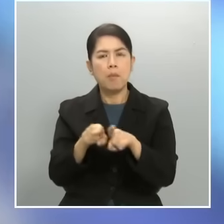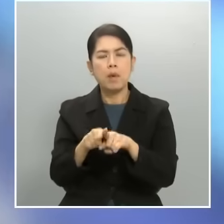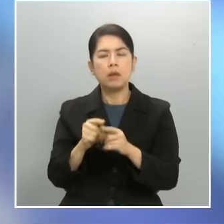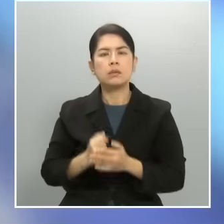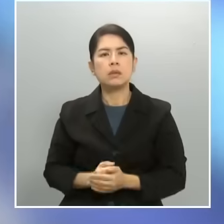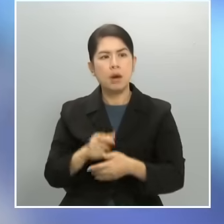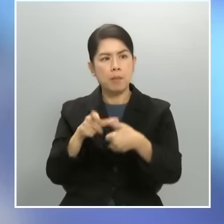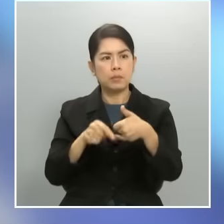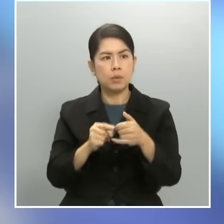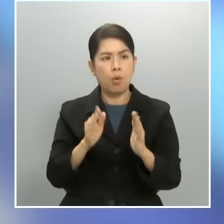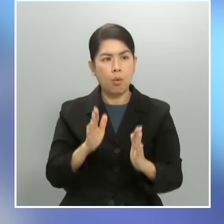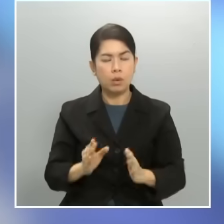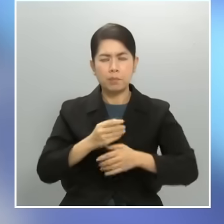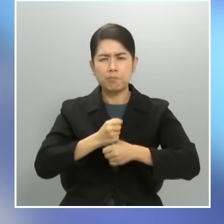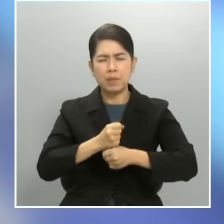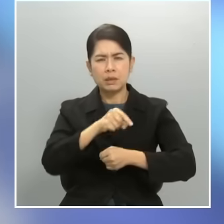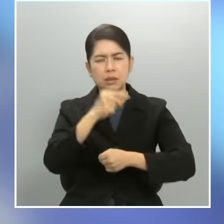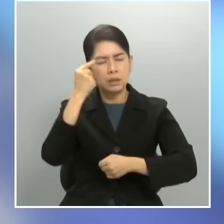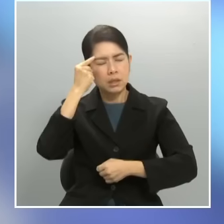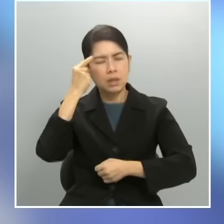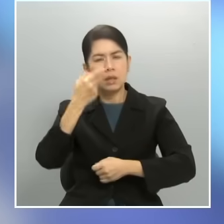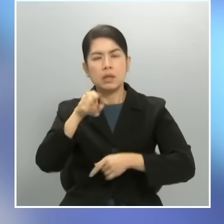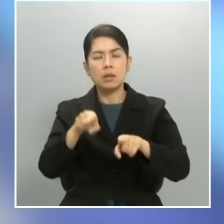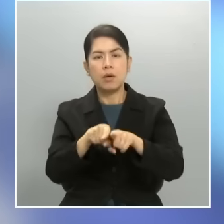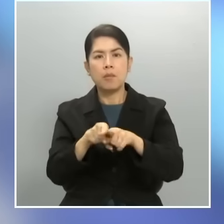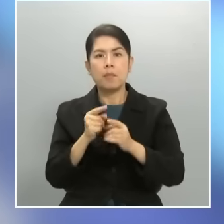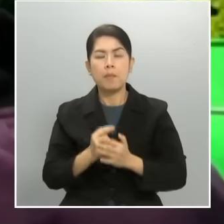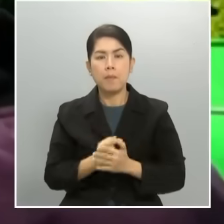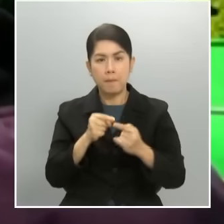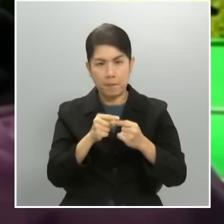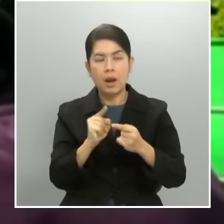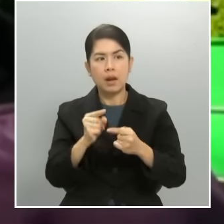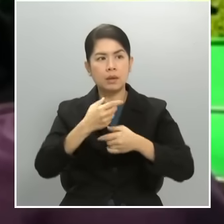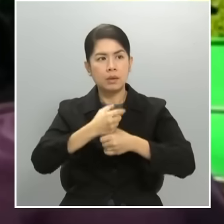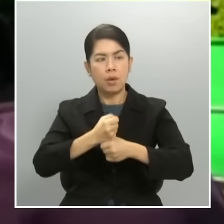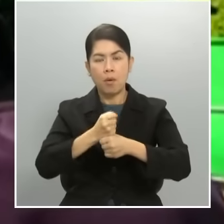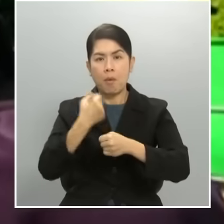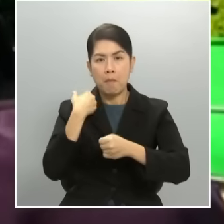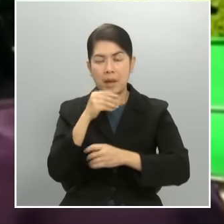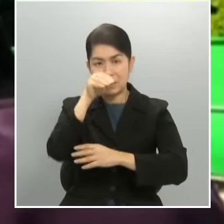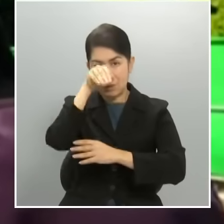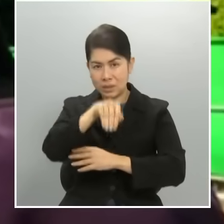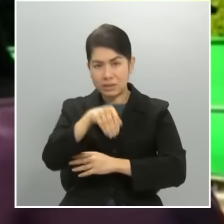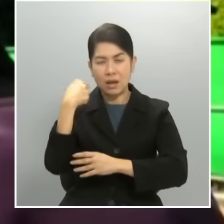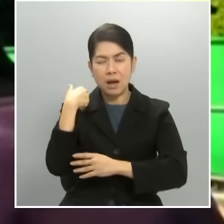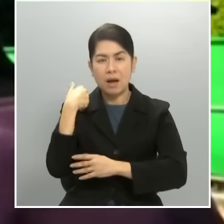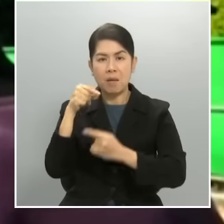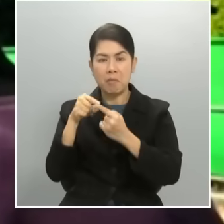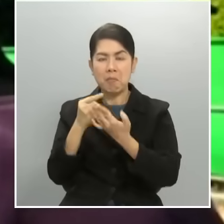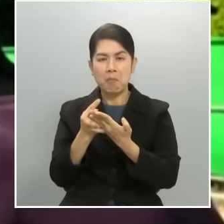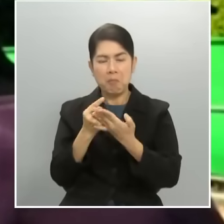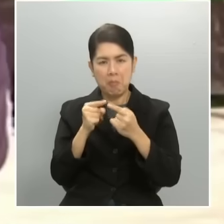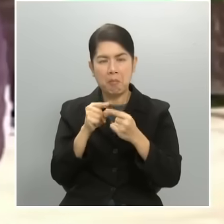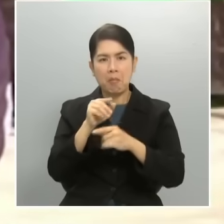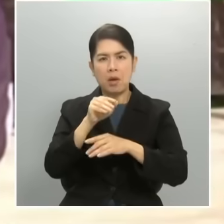สร้างเอ่อพระพิฆเนศที่อยู่ตรงห้วยขวางแล้วก็ทางฝั่งของพระแม่รัศมีนะครับแล้ว